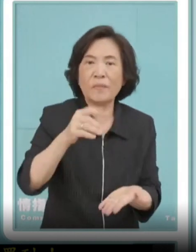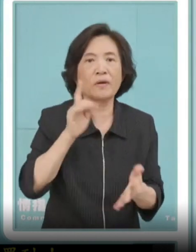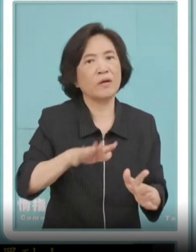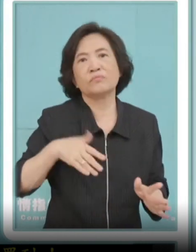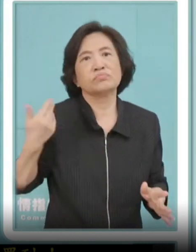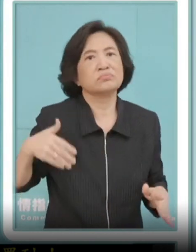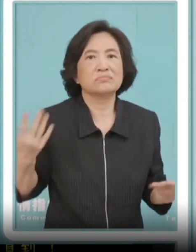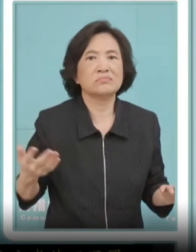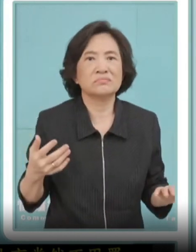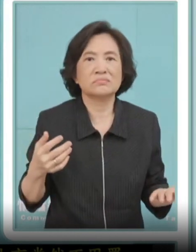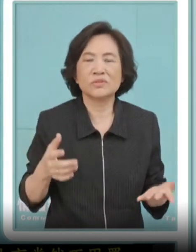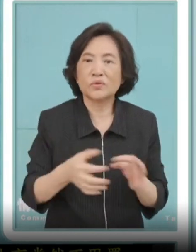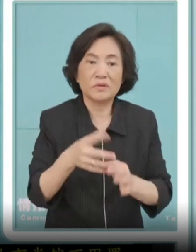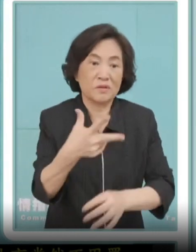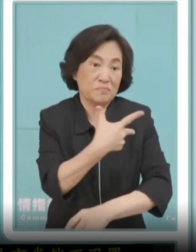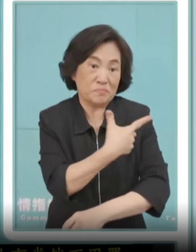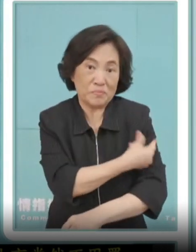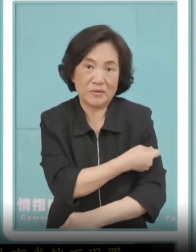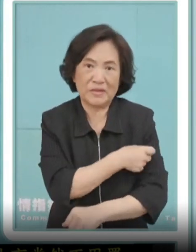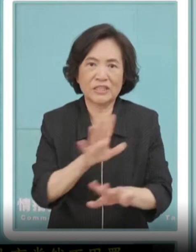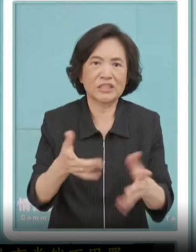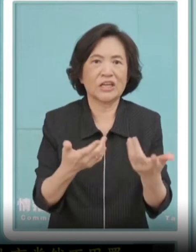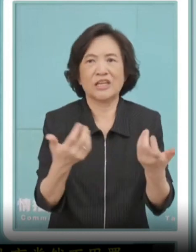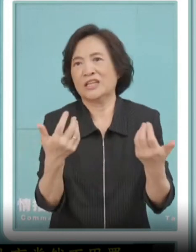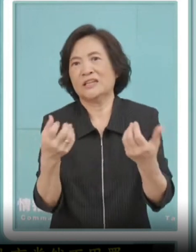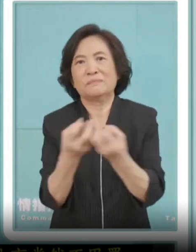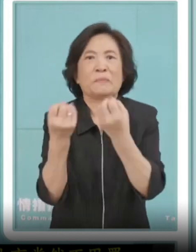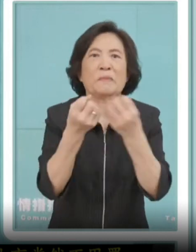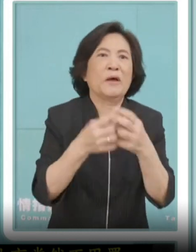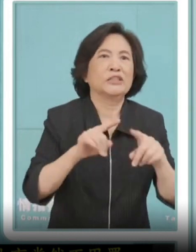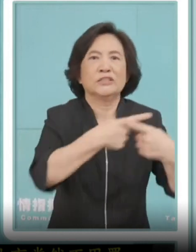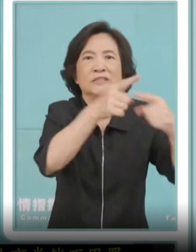现在在为了这个疫苗谁要先打，在吵成一团的。